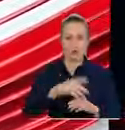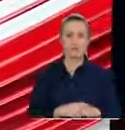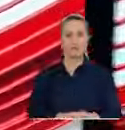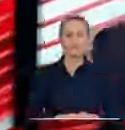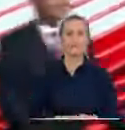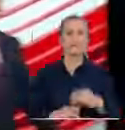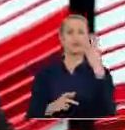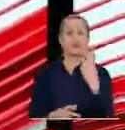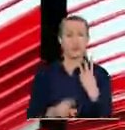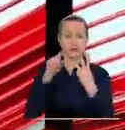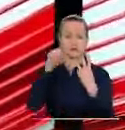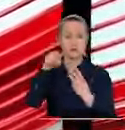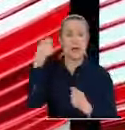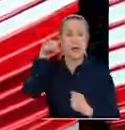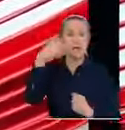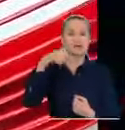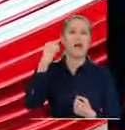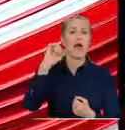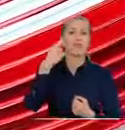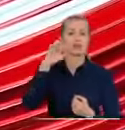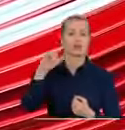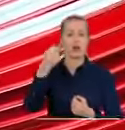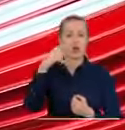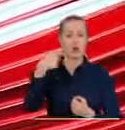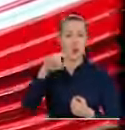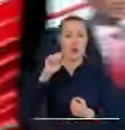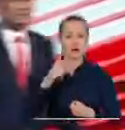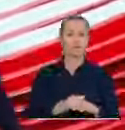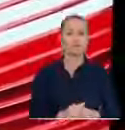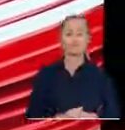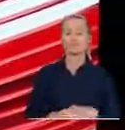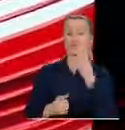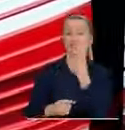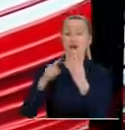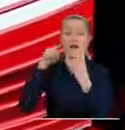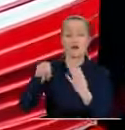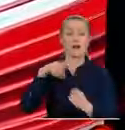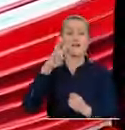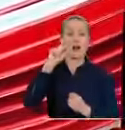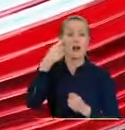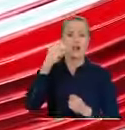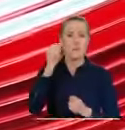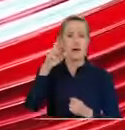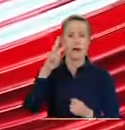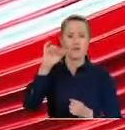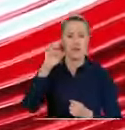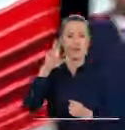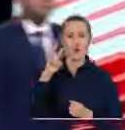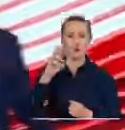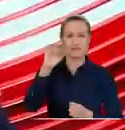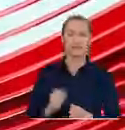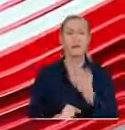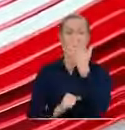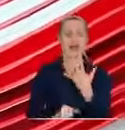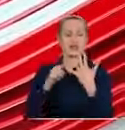Przy stanowisku numer 3 prezydent Andrzej Duda. Dzień dobry. Stanowisko numer 4 to Waldemar Witkowski. Dobry wieczór Państwu. Przy stanowisku numer 5